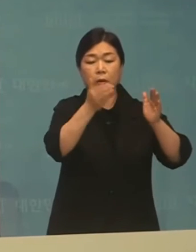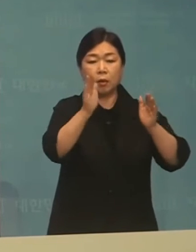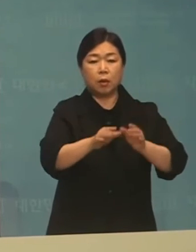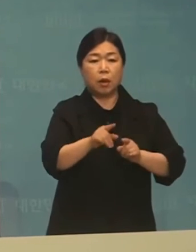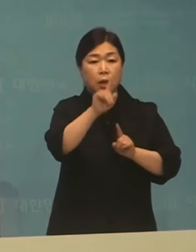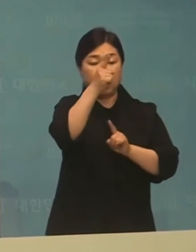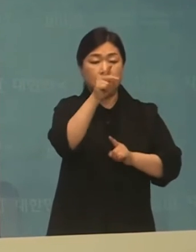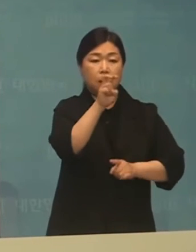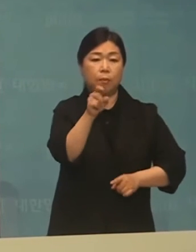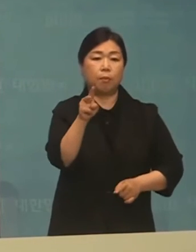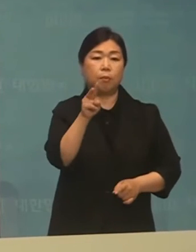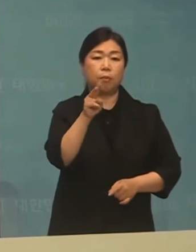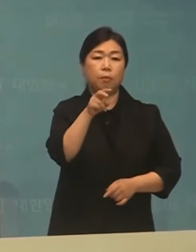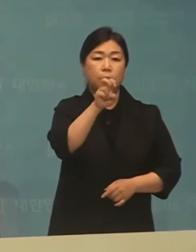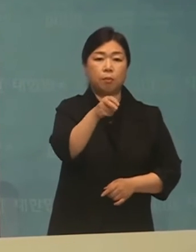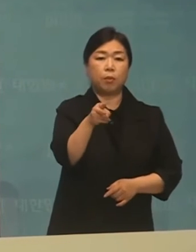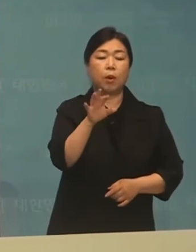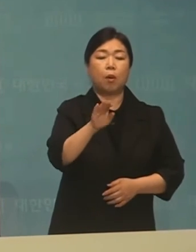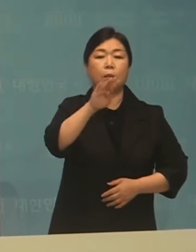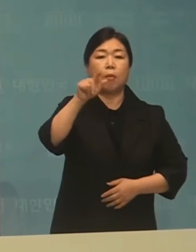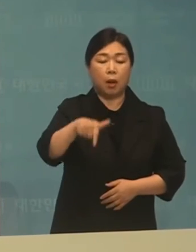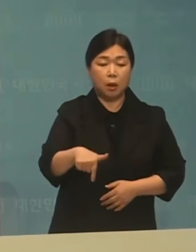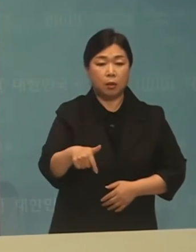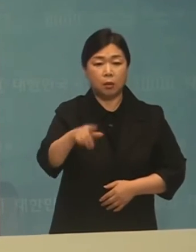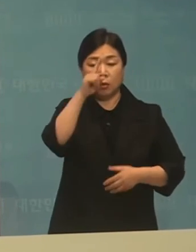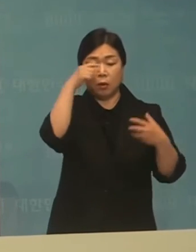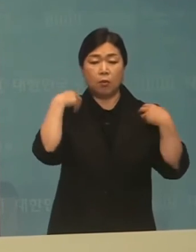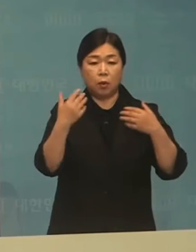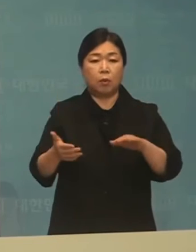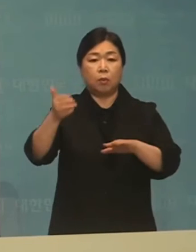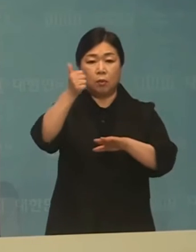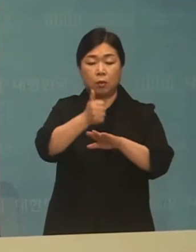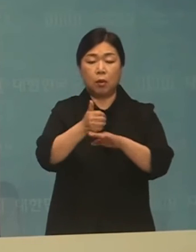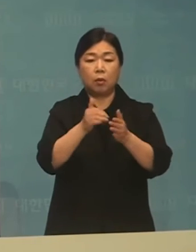정부가 이 기구를 해체시켰습니다.